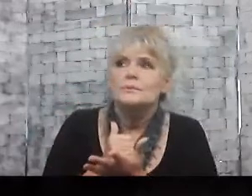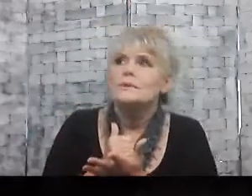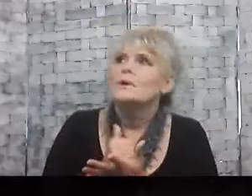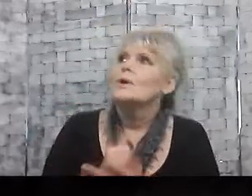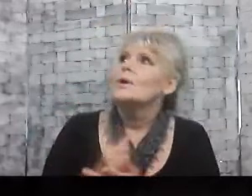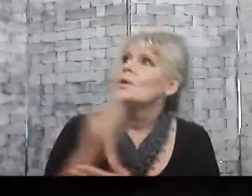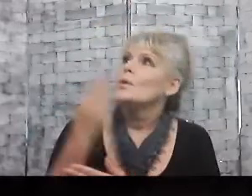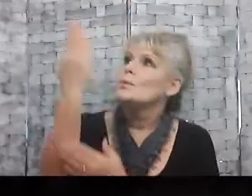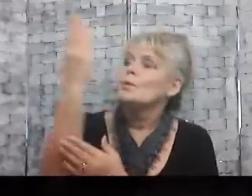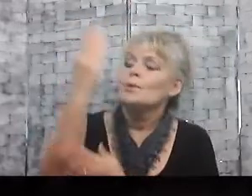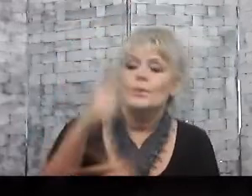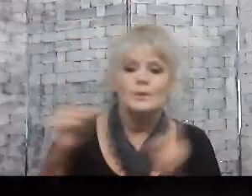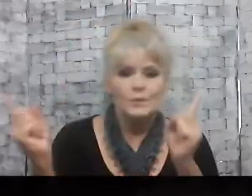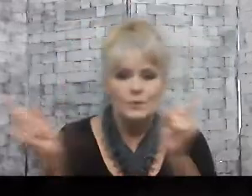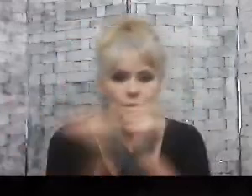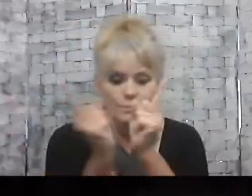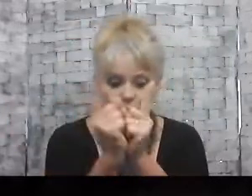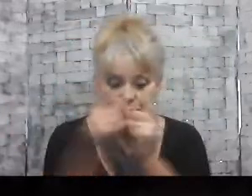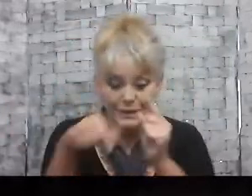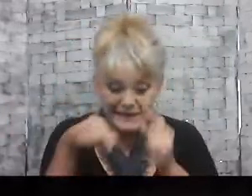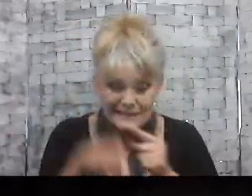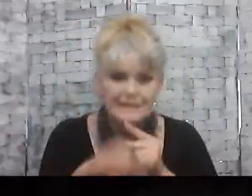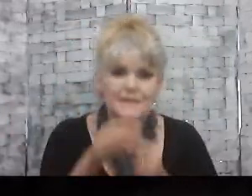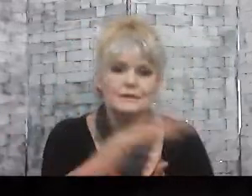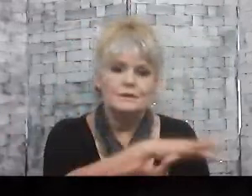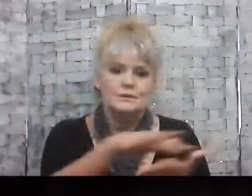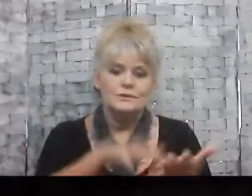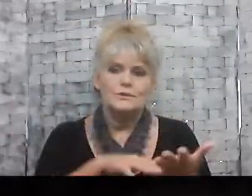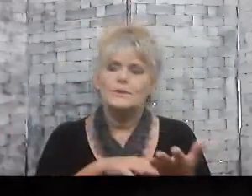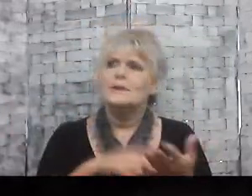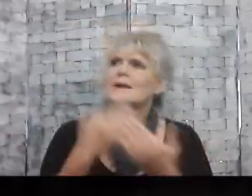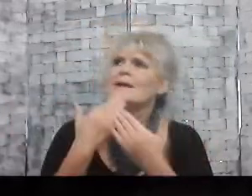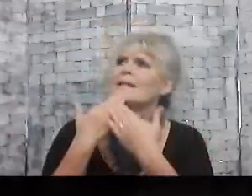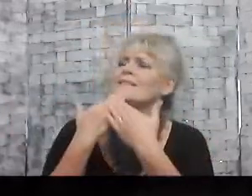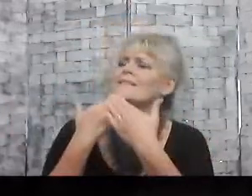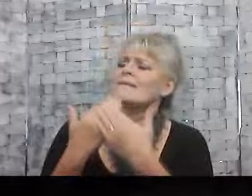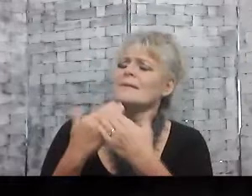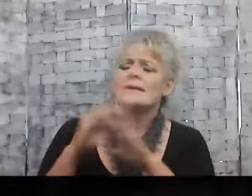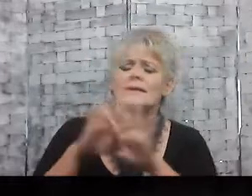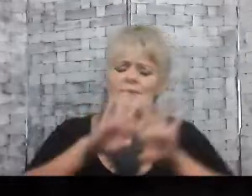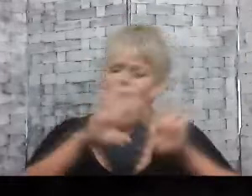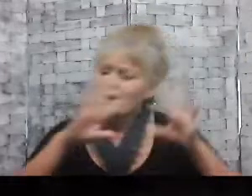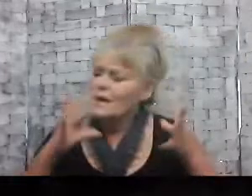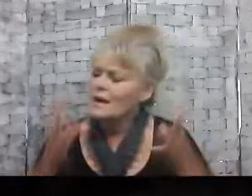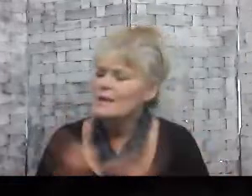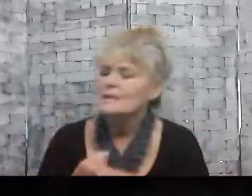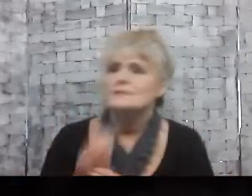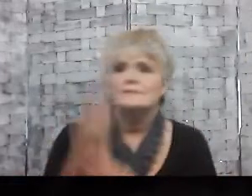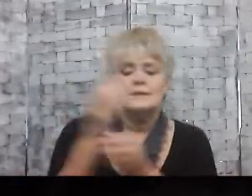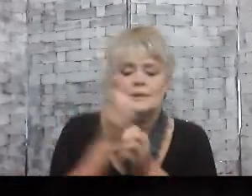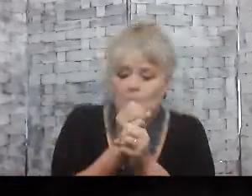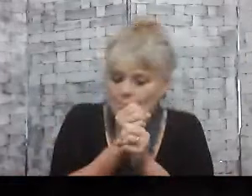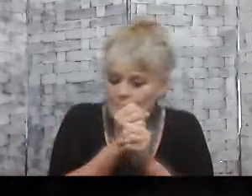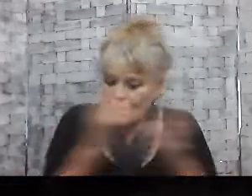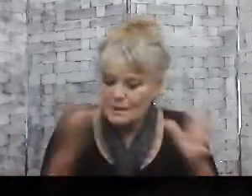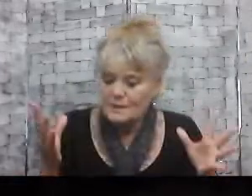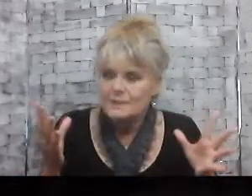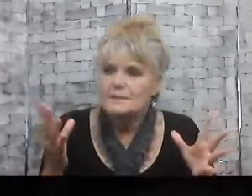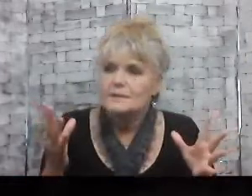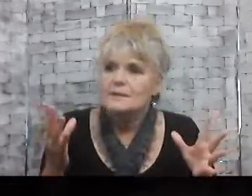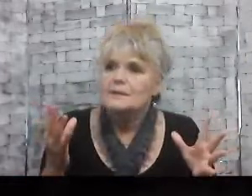ons om u te ontmoet in hierdie story. Dankie vir alles wat u begin